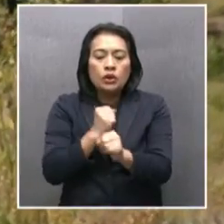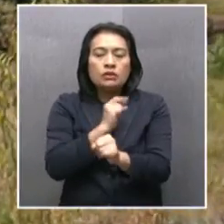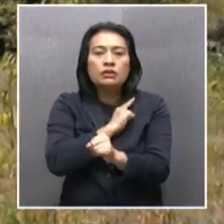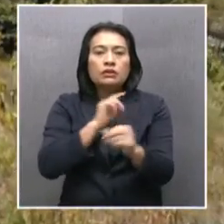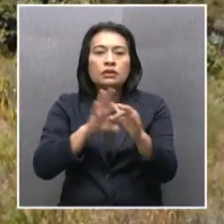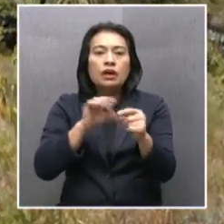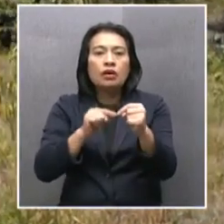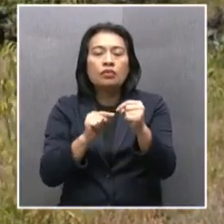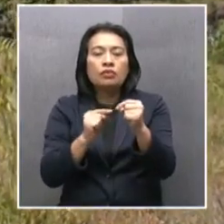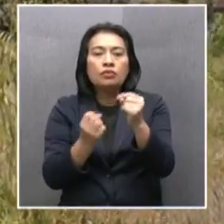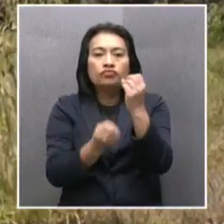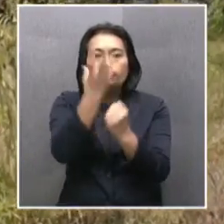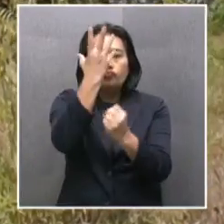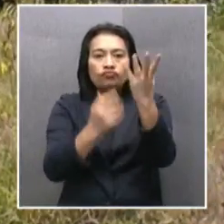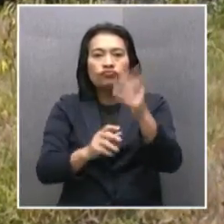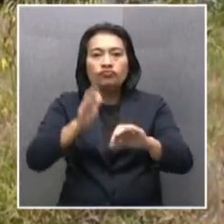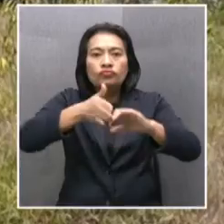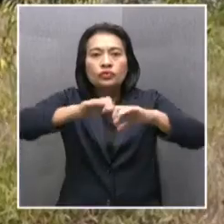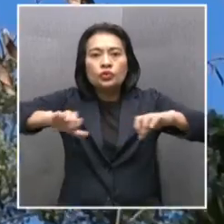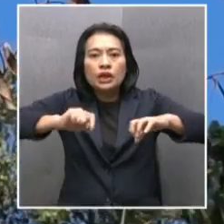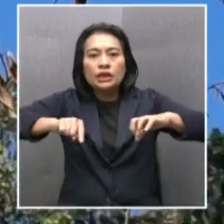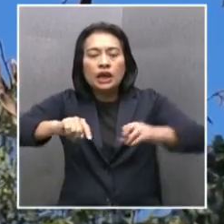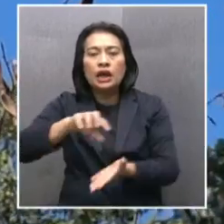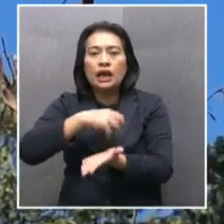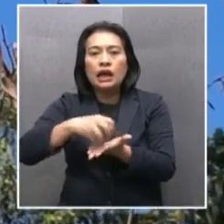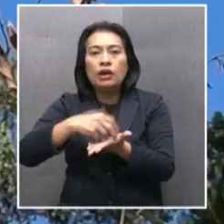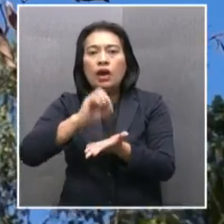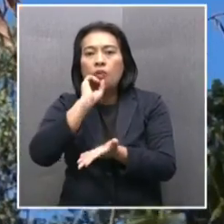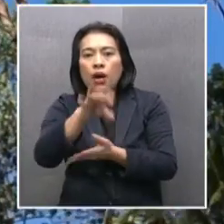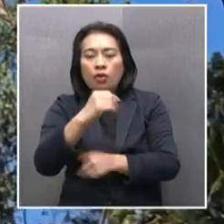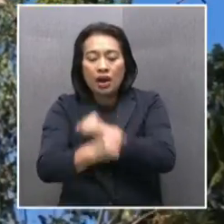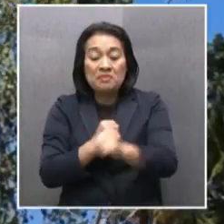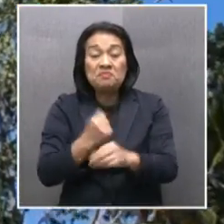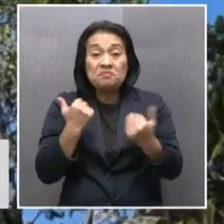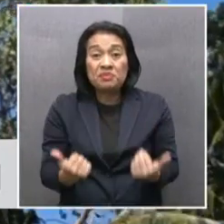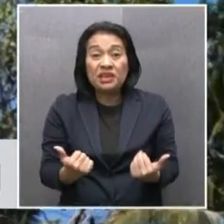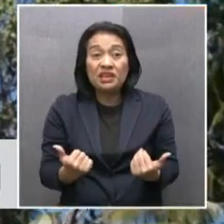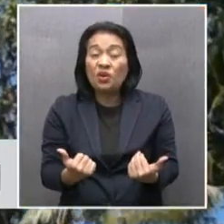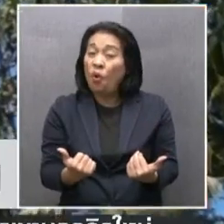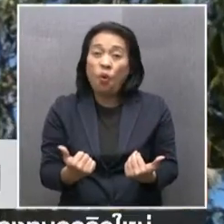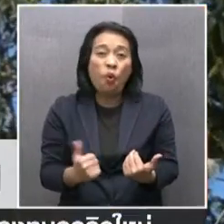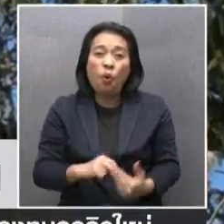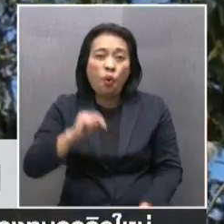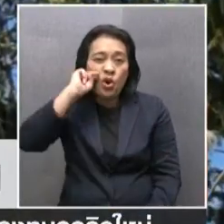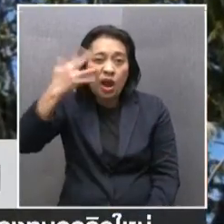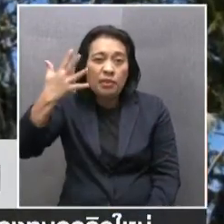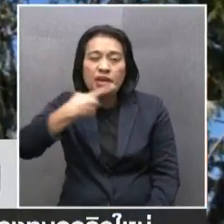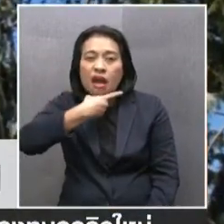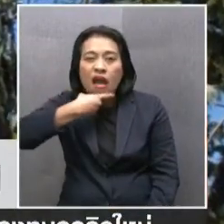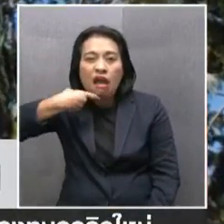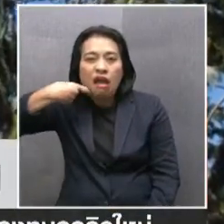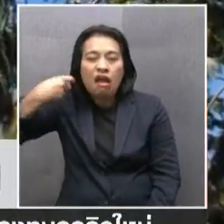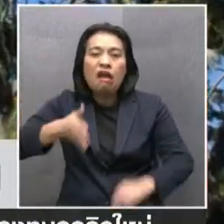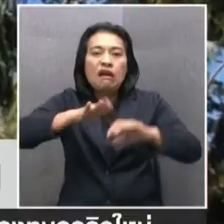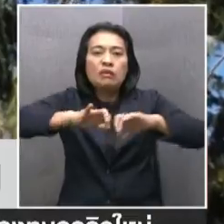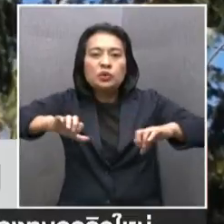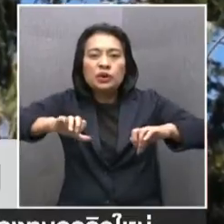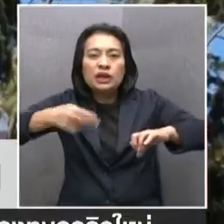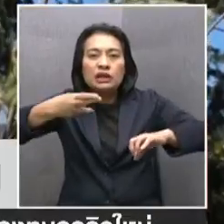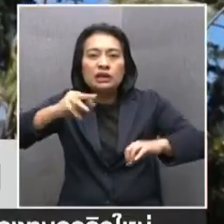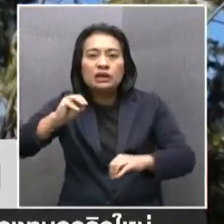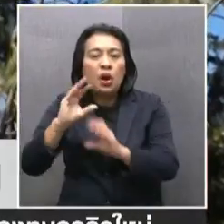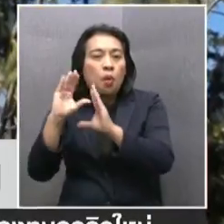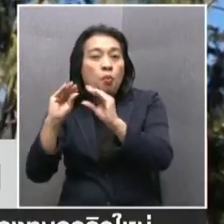ลทุ่งระยะอำเภอสวีเธอบอกว่าปีนี้ภัยแล้งรุนแรงจริงๆส่งผลให้ทุเรียนพันหมอนทองที่ปลูกเอาไว้ถึง